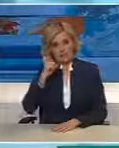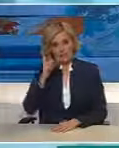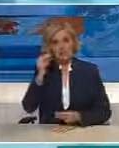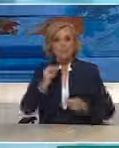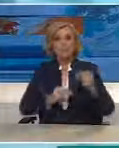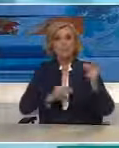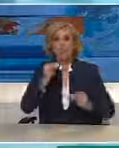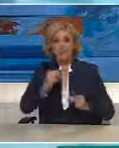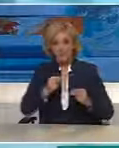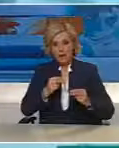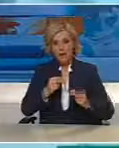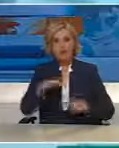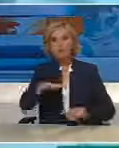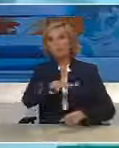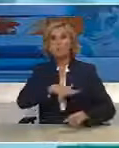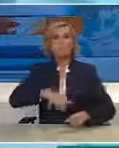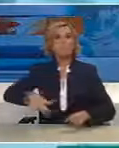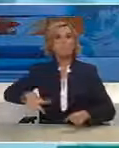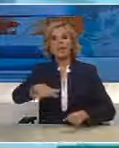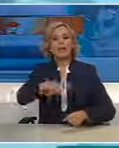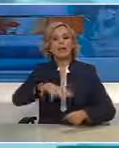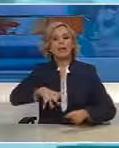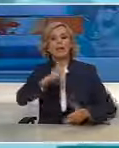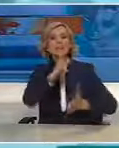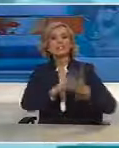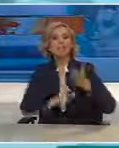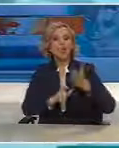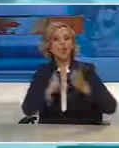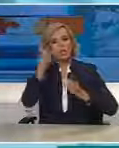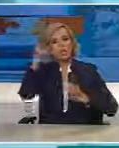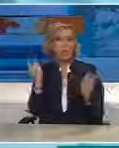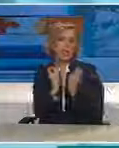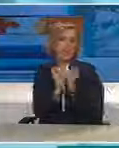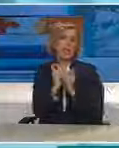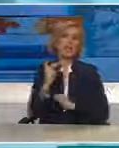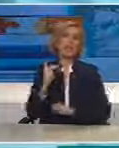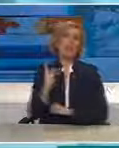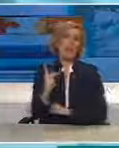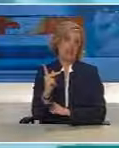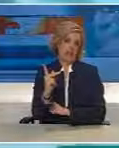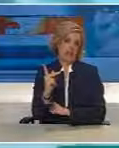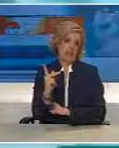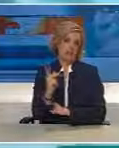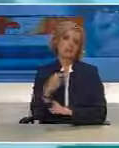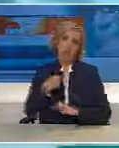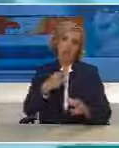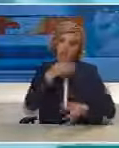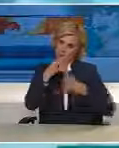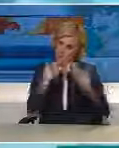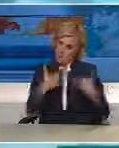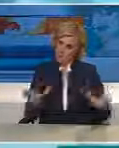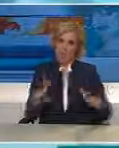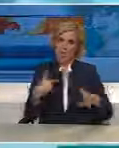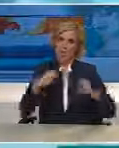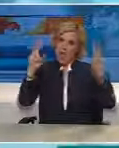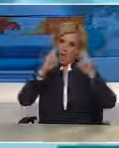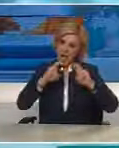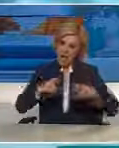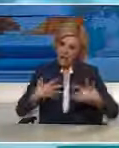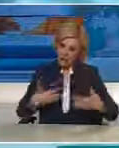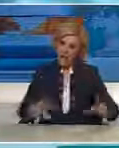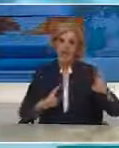μια συγκεκριμένη κατάσταση που αφορά στην περιοχή στο Κρανίδι. Δεν έχω κάτι περισσότερο να ενημερώσω από αυτά τα